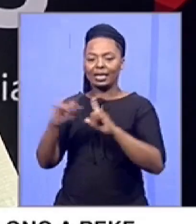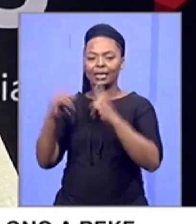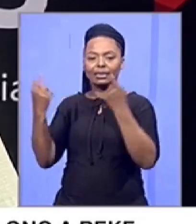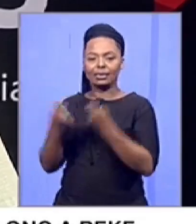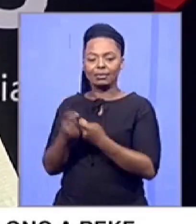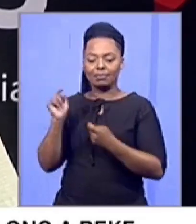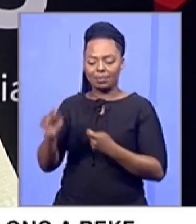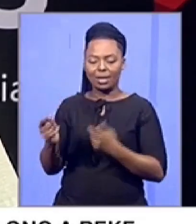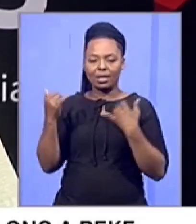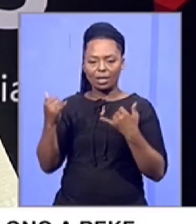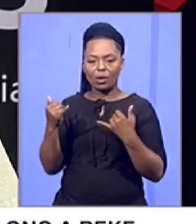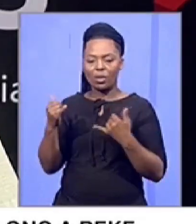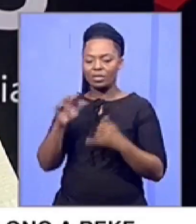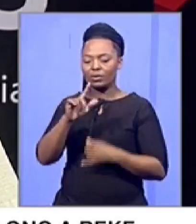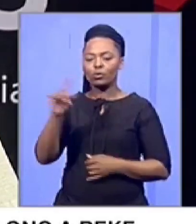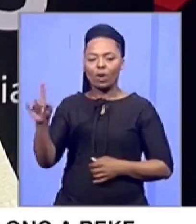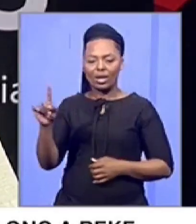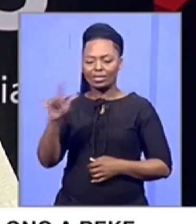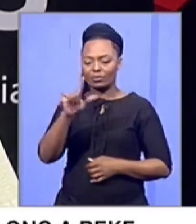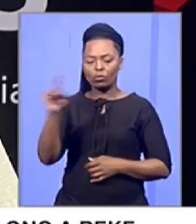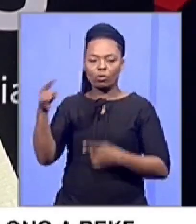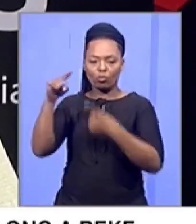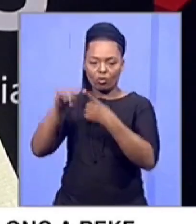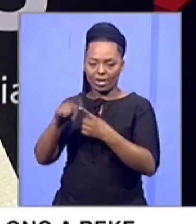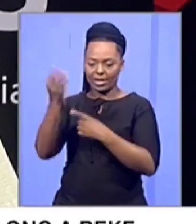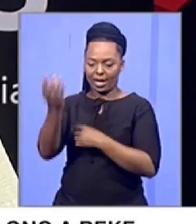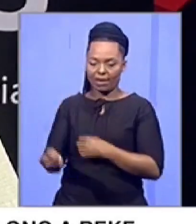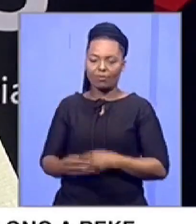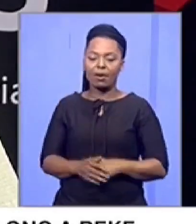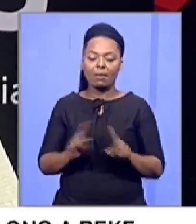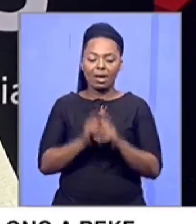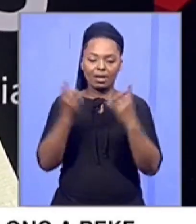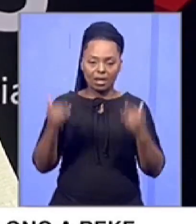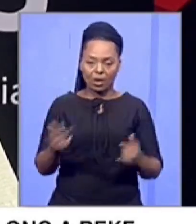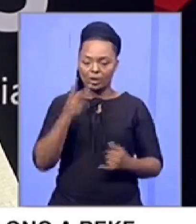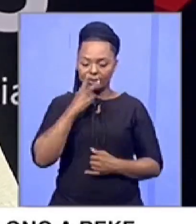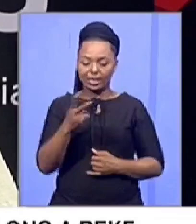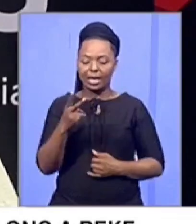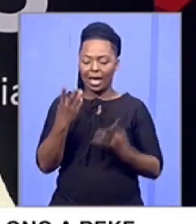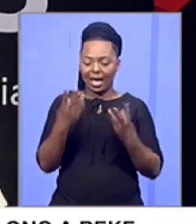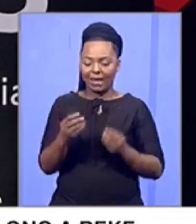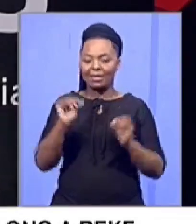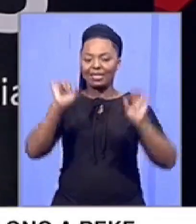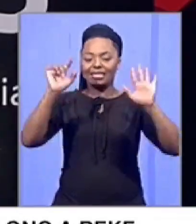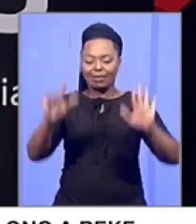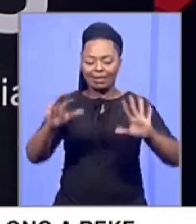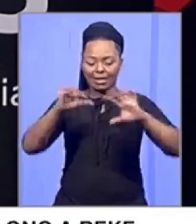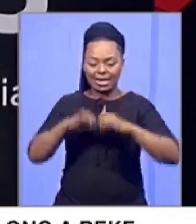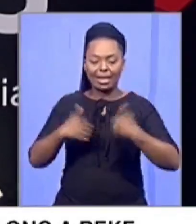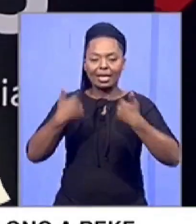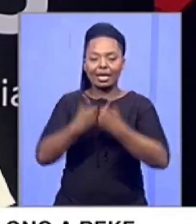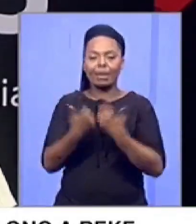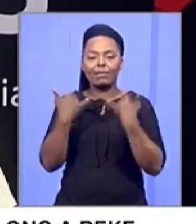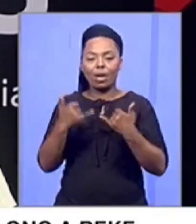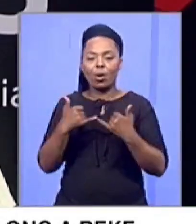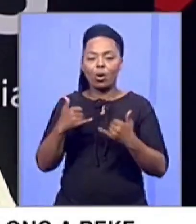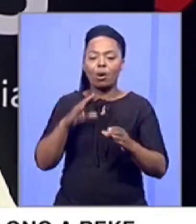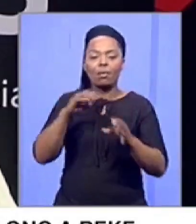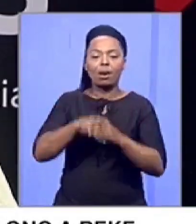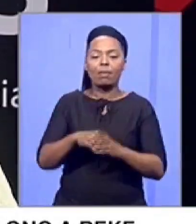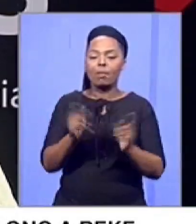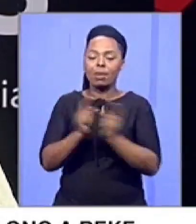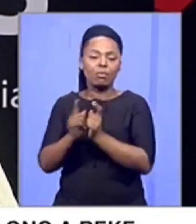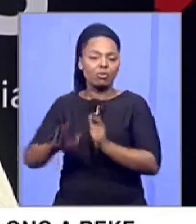ka dintlha tse 71 haksa force me jwale ha re sheba ho rosetse dipapadi tse supileng tse leng hore Sundowns e na le